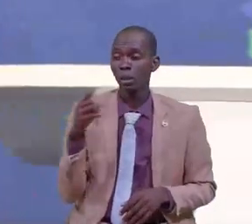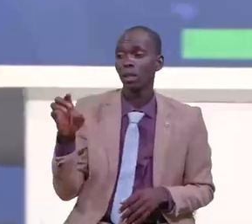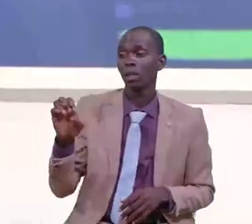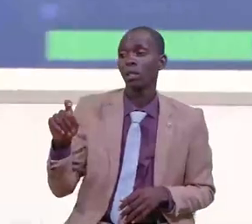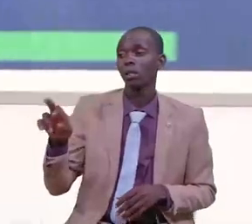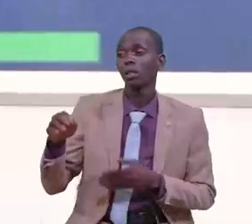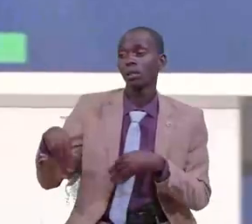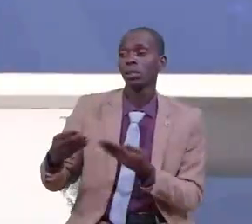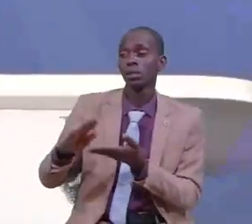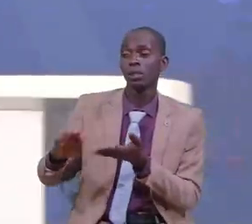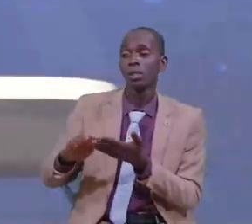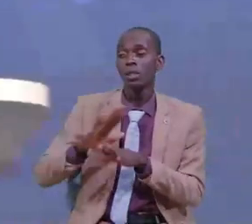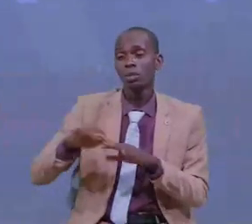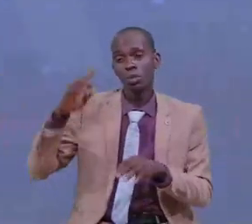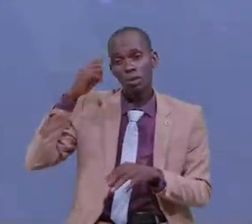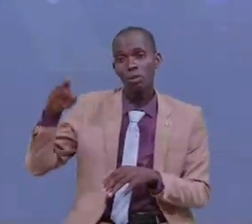parce que tu es là-bas.